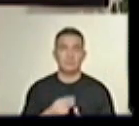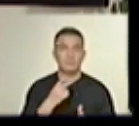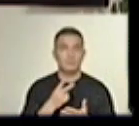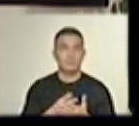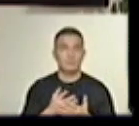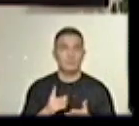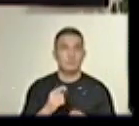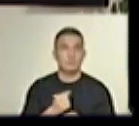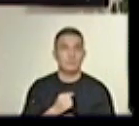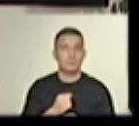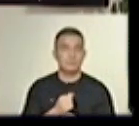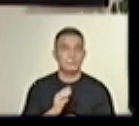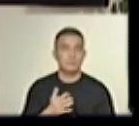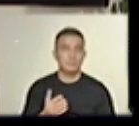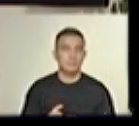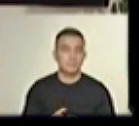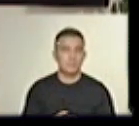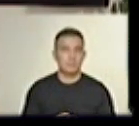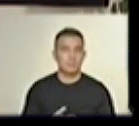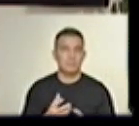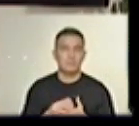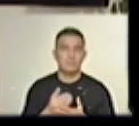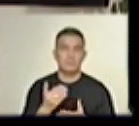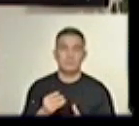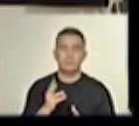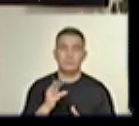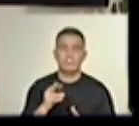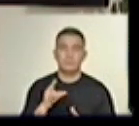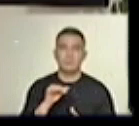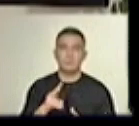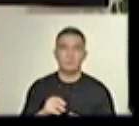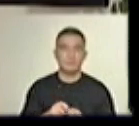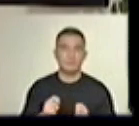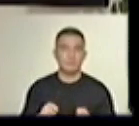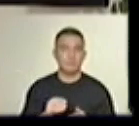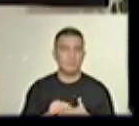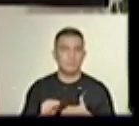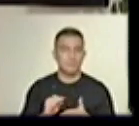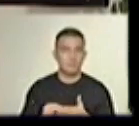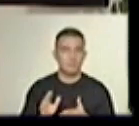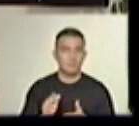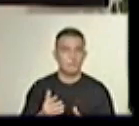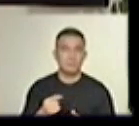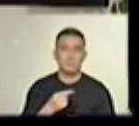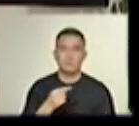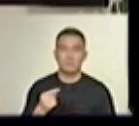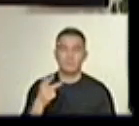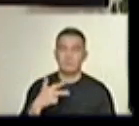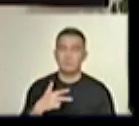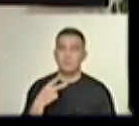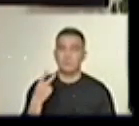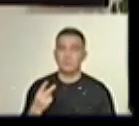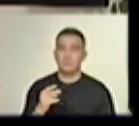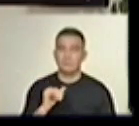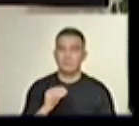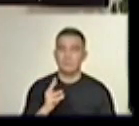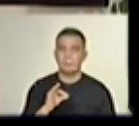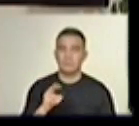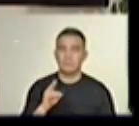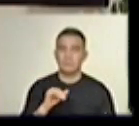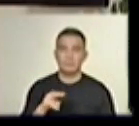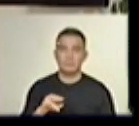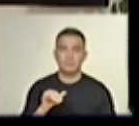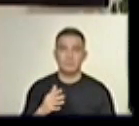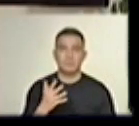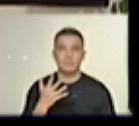endi nima qilamiz? Avval modullardan chiqarib olamiz. Demak, minus 32 ning moduli